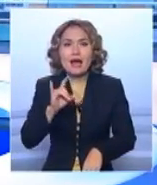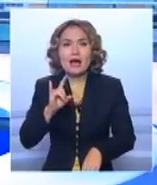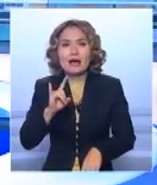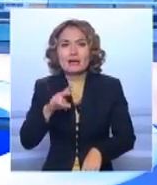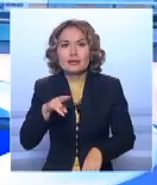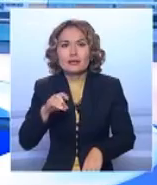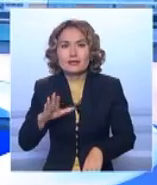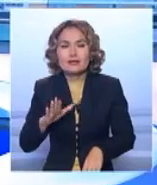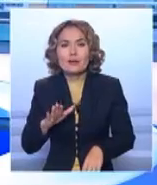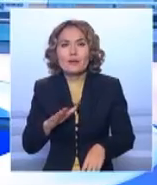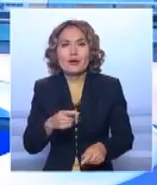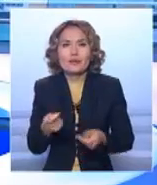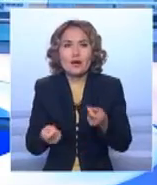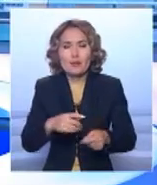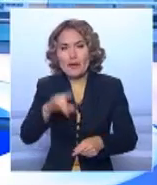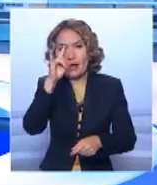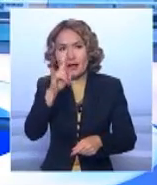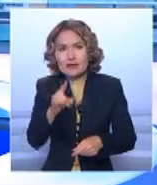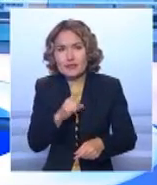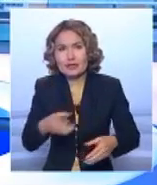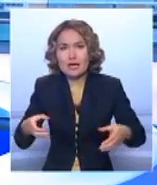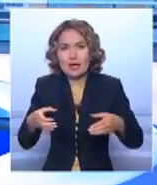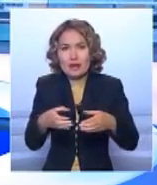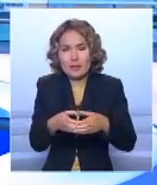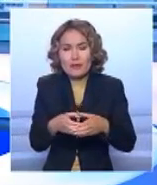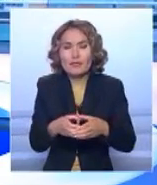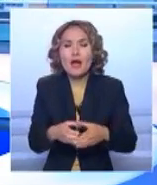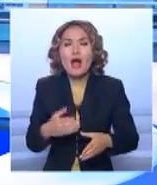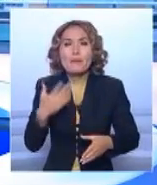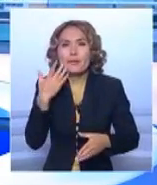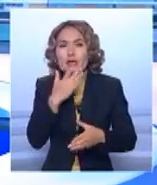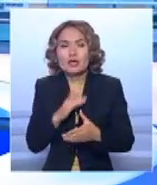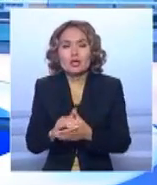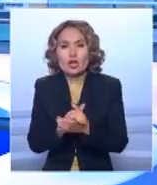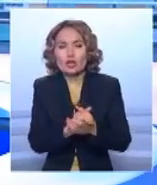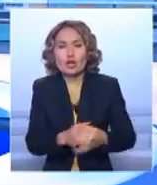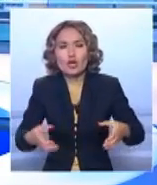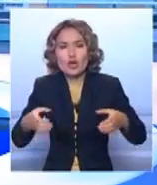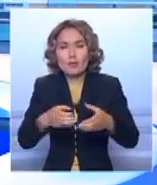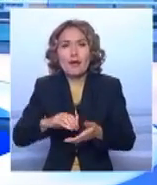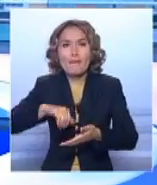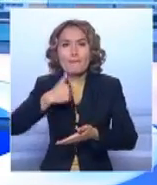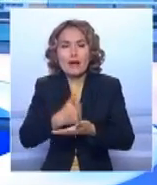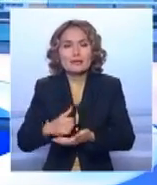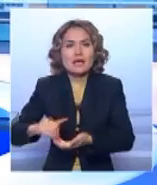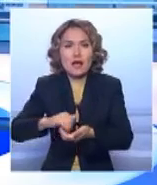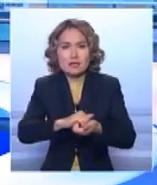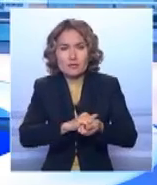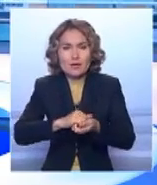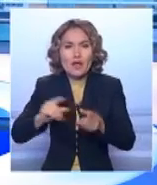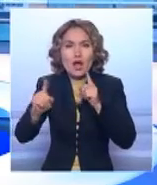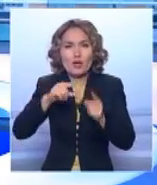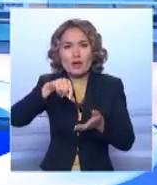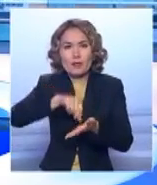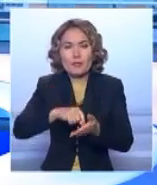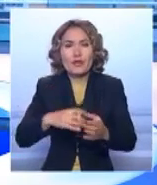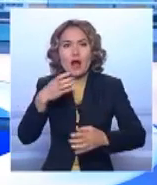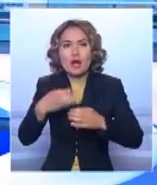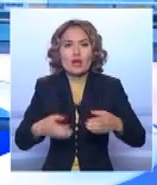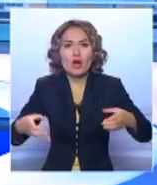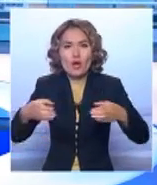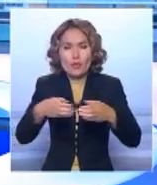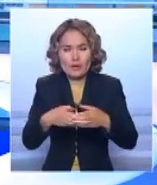Ерлан Ыдырысов бастаған қазақстандық делегация Біріккен ұлттар ұйымы бас ассамблеясына қатысуда. Олар сессияның жалпы отырысына қатысты. Халықаралық